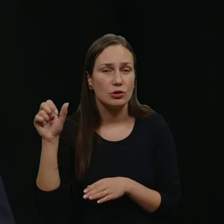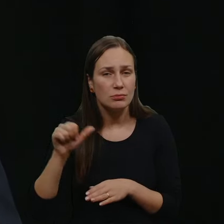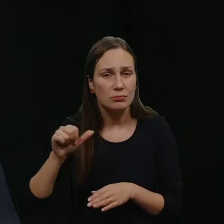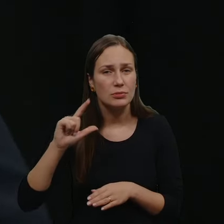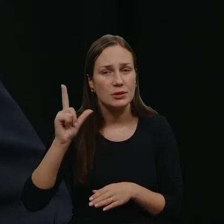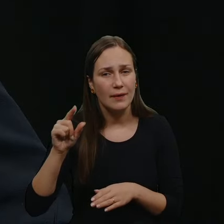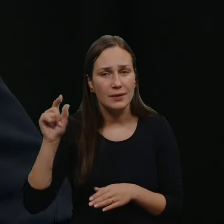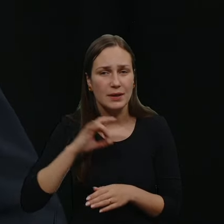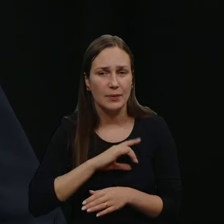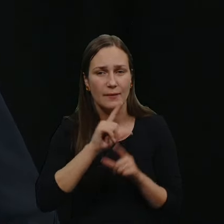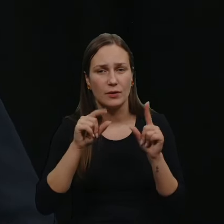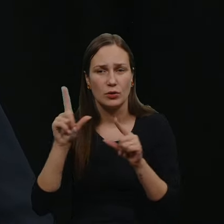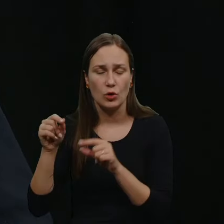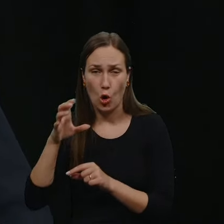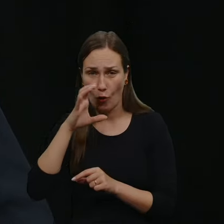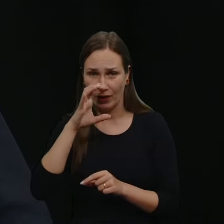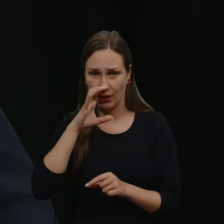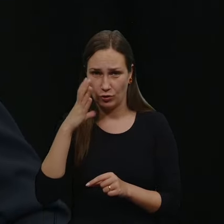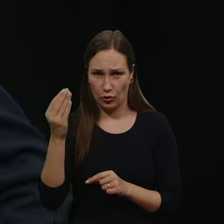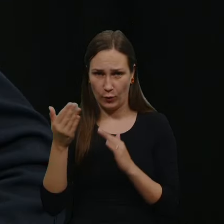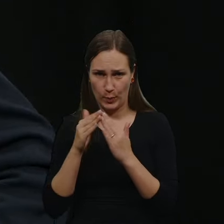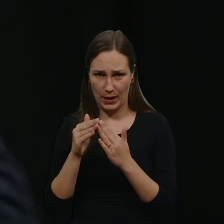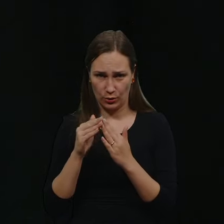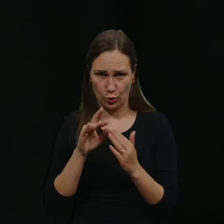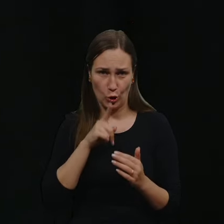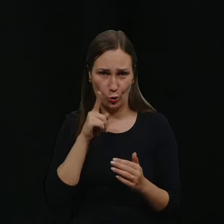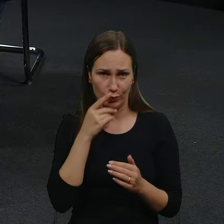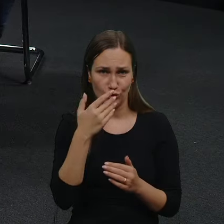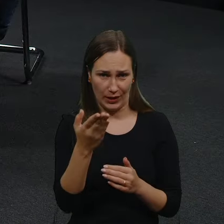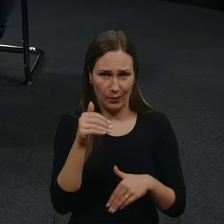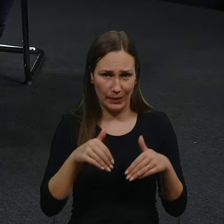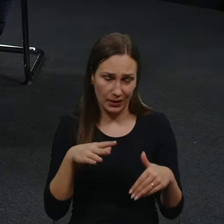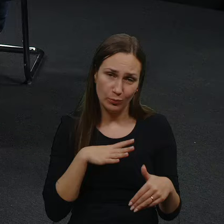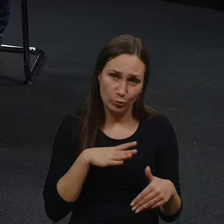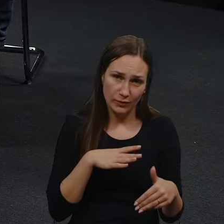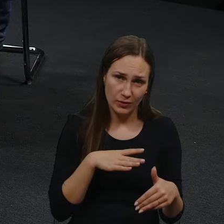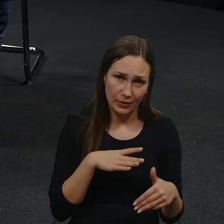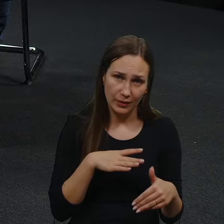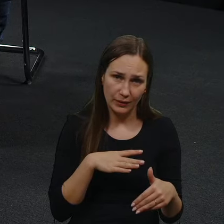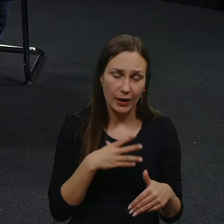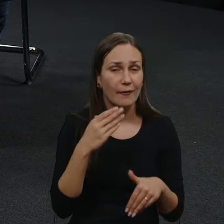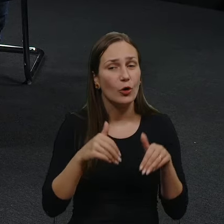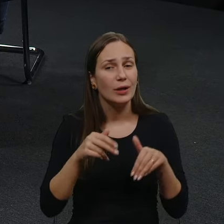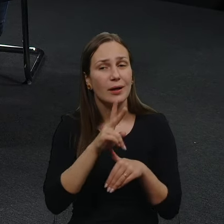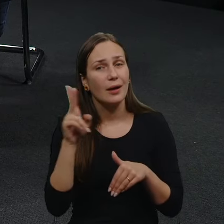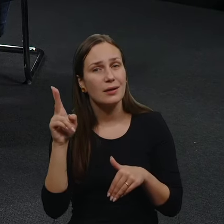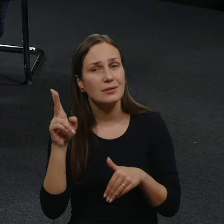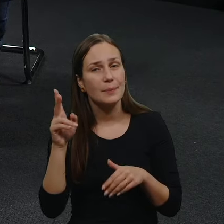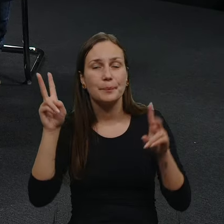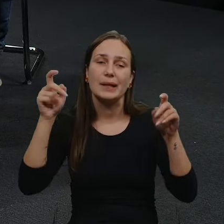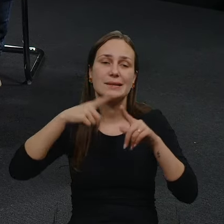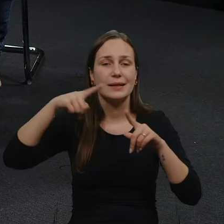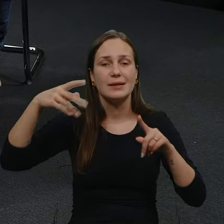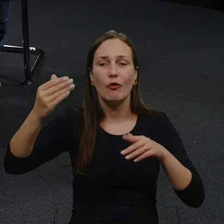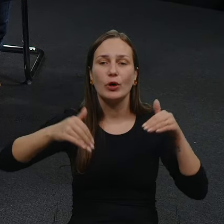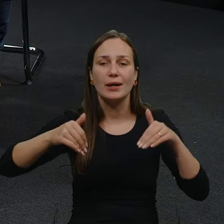kažkur tai gimnaziją. O Vilkaviškio jaunimas balsavo už jūs? Kaip jums atrodo, ar kas jūsų buvo rinkėjas? Statistinis, taip